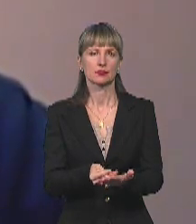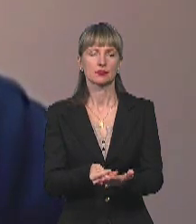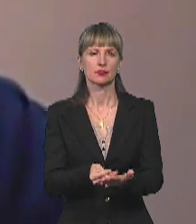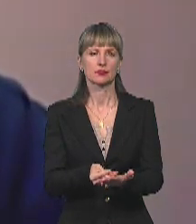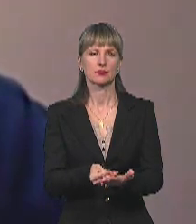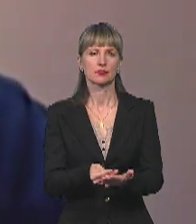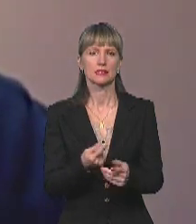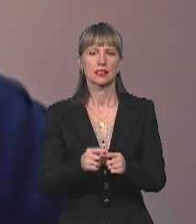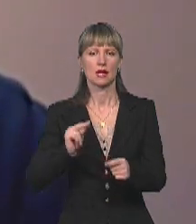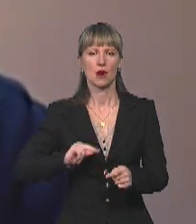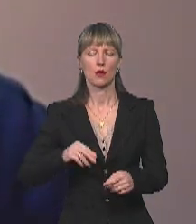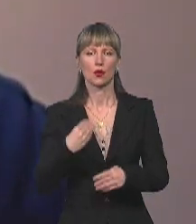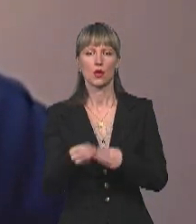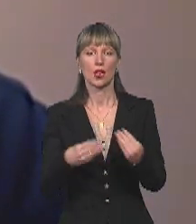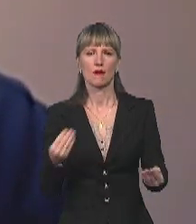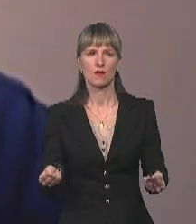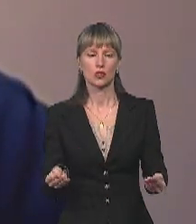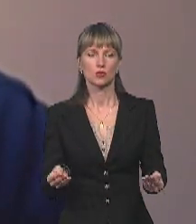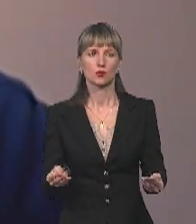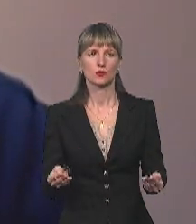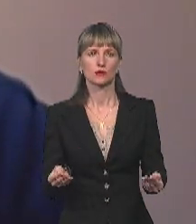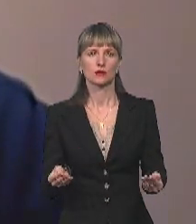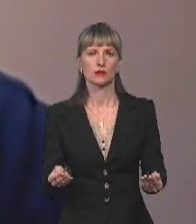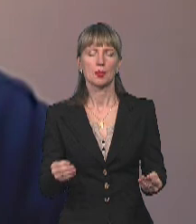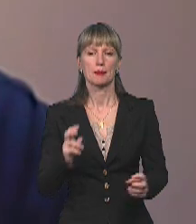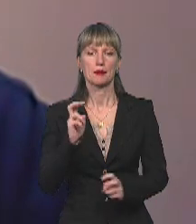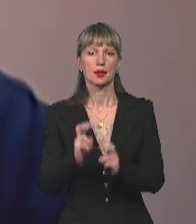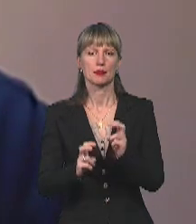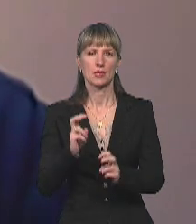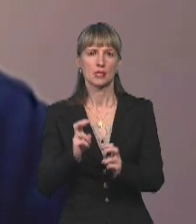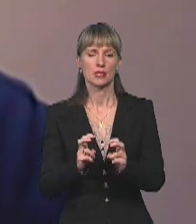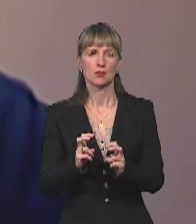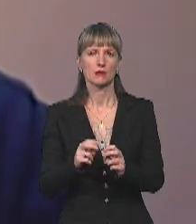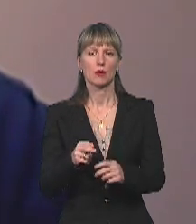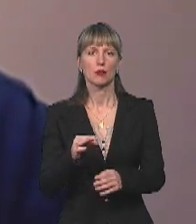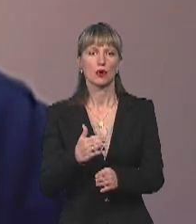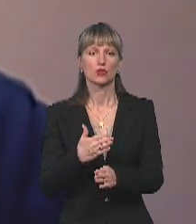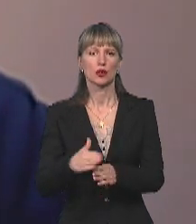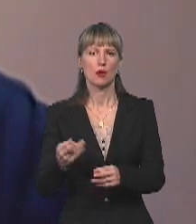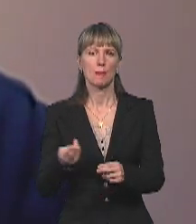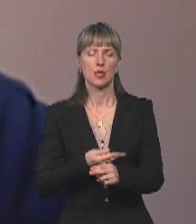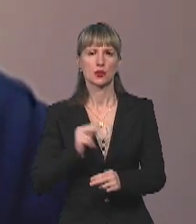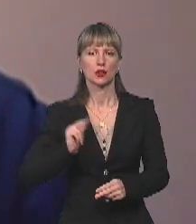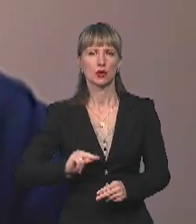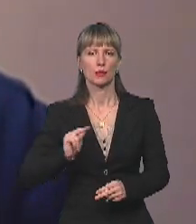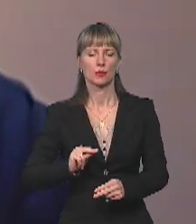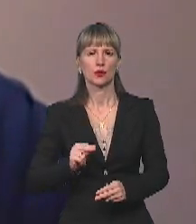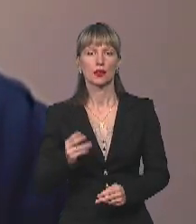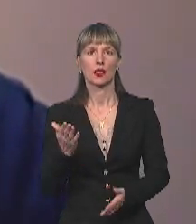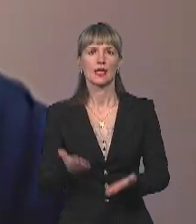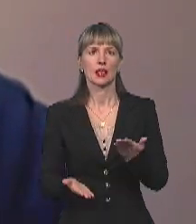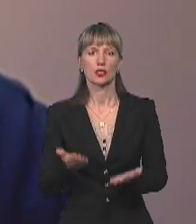ну це роботодавцю, значить, підприємству, значить, по частковому безробіттю. Тобто, якщо